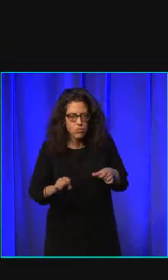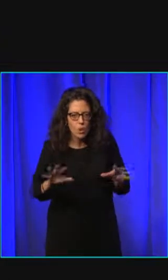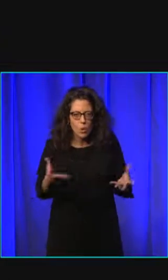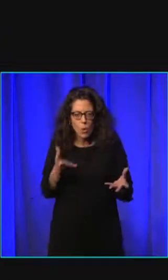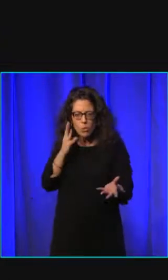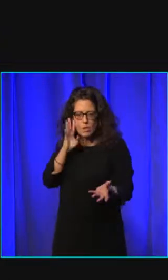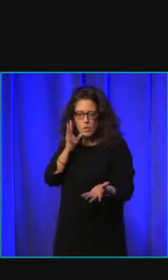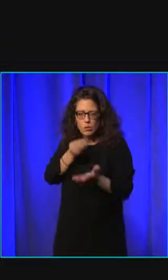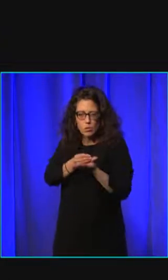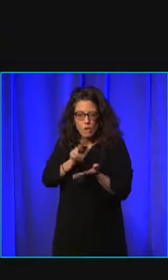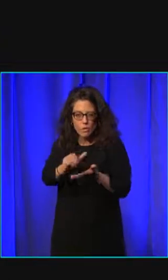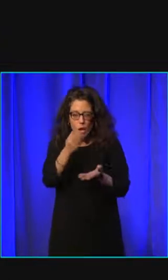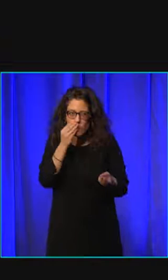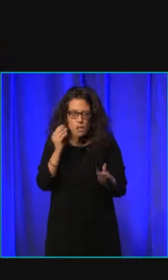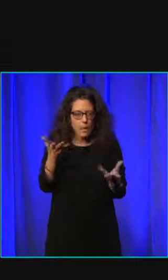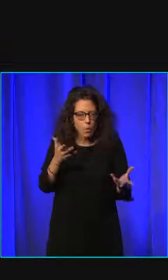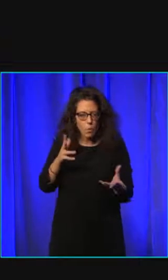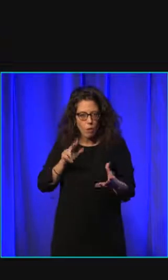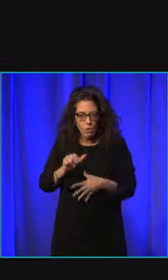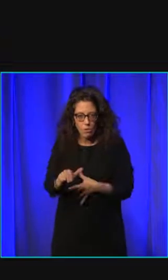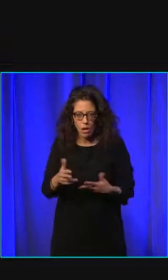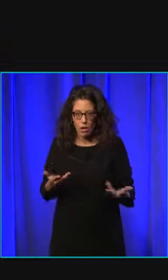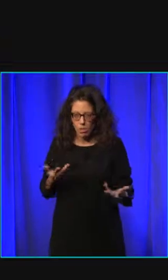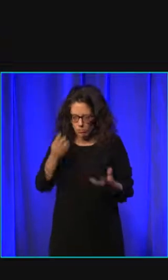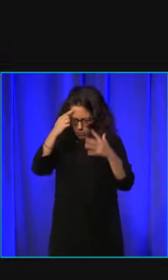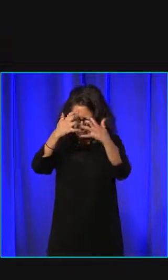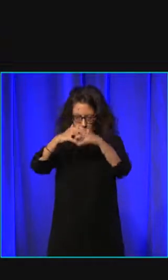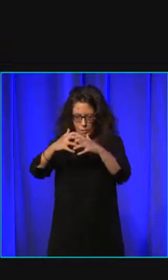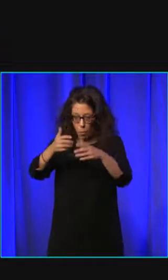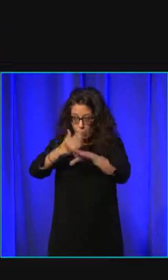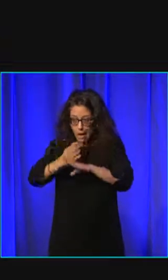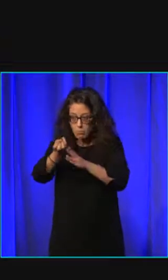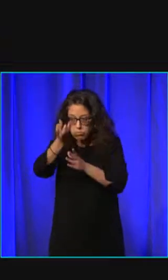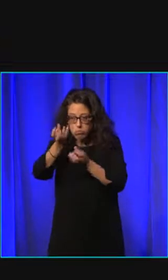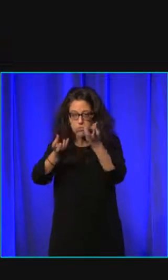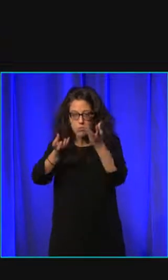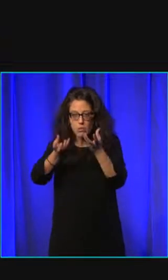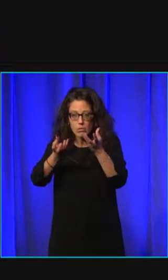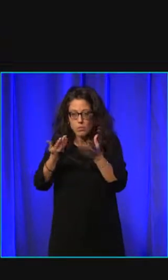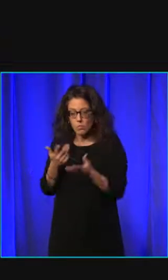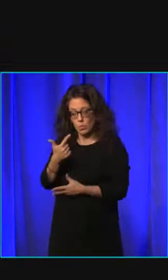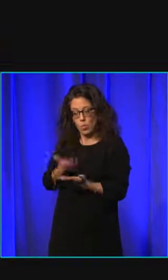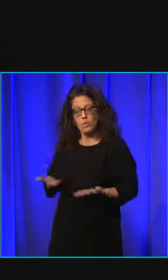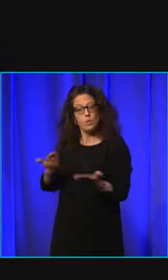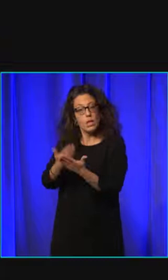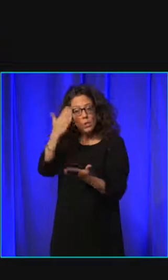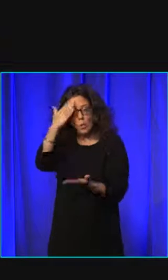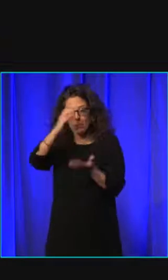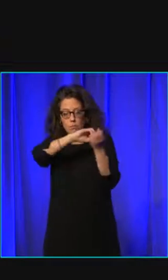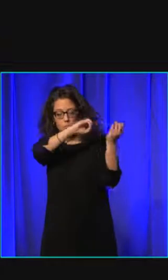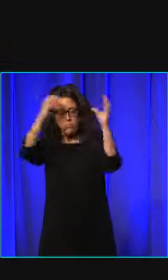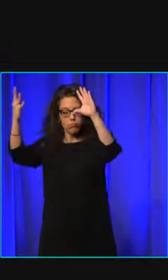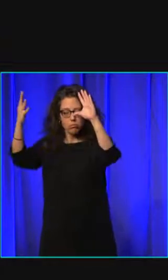production de cette action. Donc vous voyez que dans ces deux cas, là, quand on fabrique une image dans sa tête, on